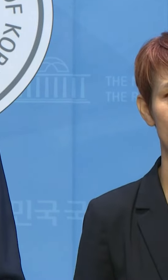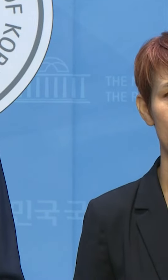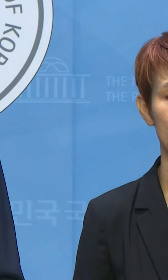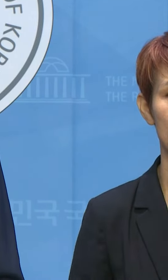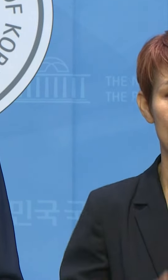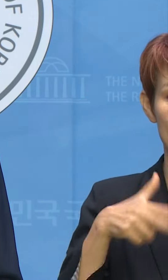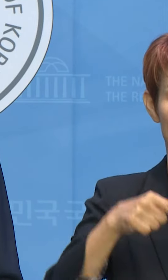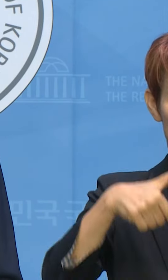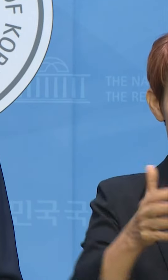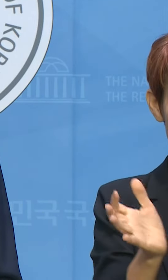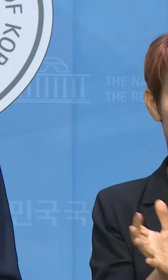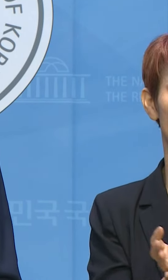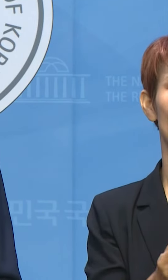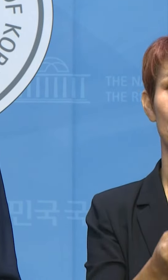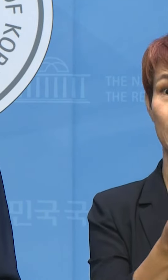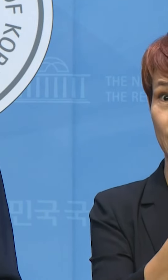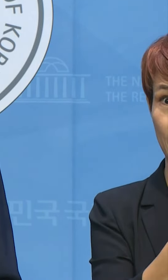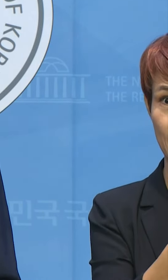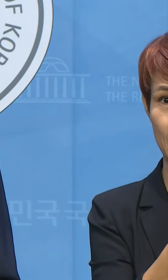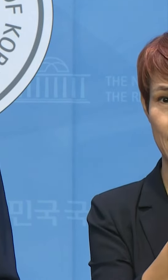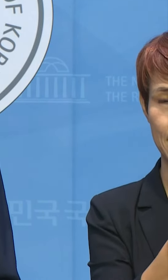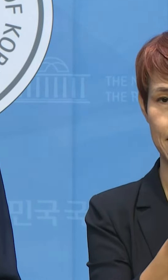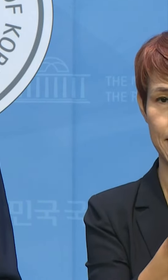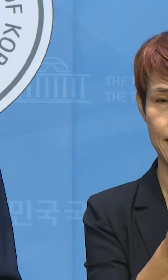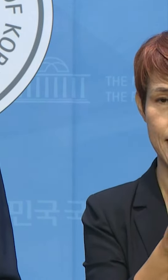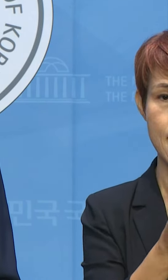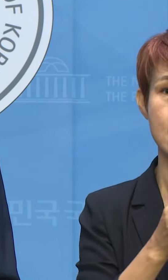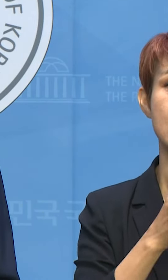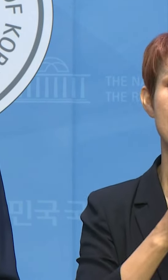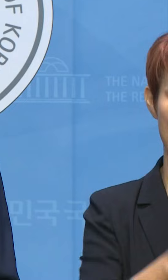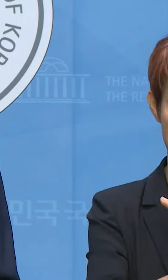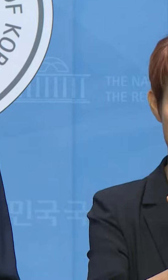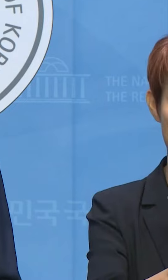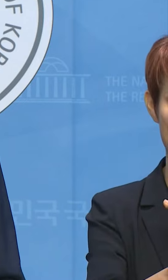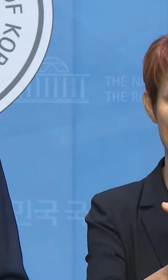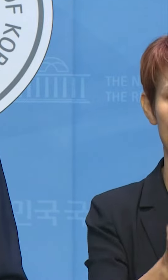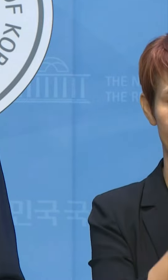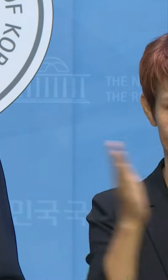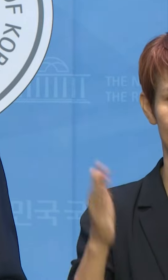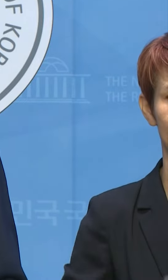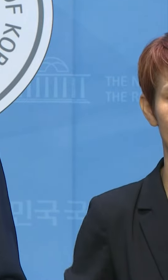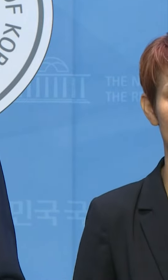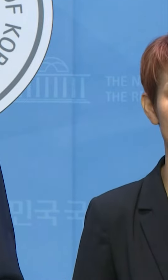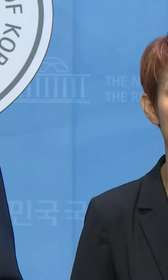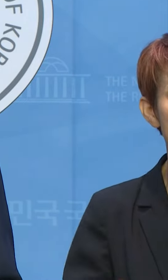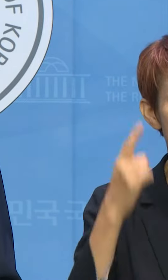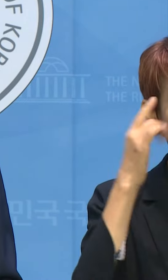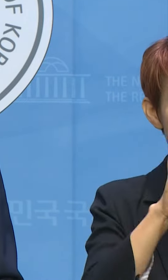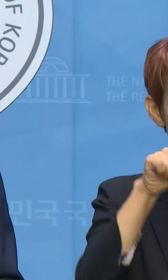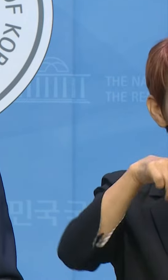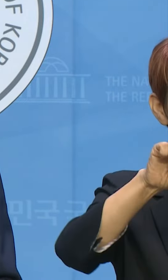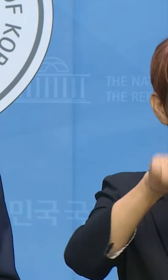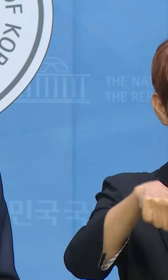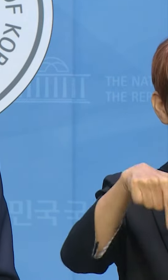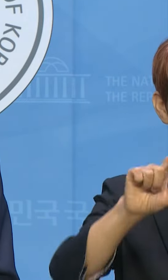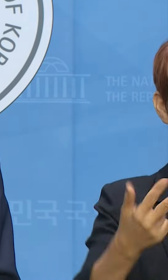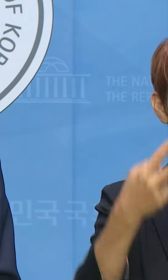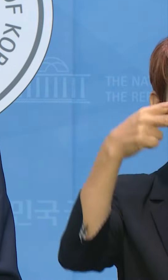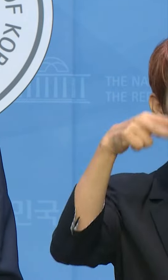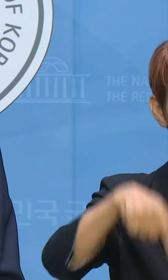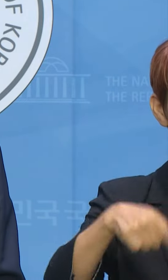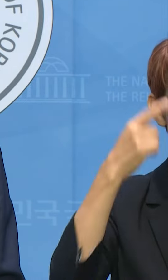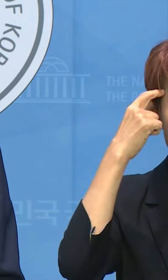조국 혁신당 시즌 2 두 번째 당대표의 도전 합니다 왜 백척 간두 물으실 수도